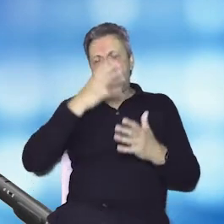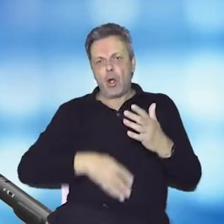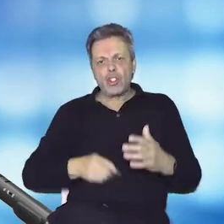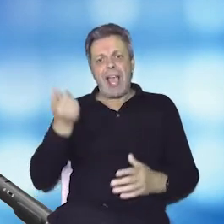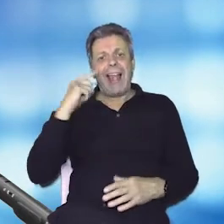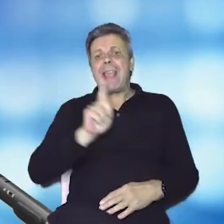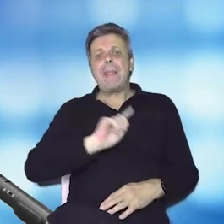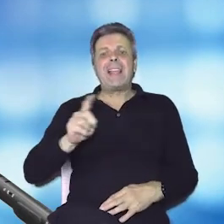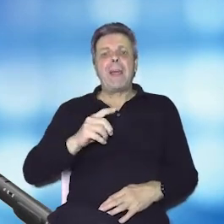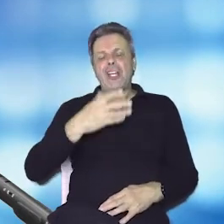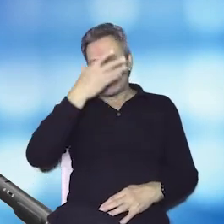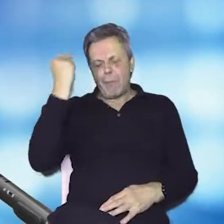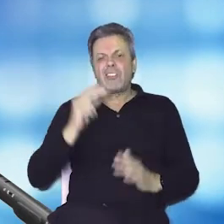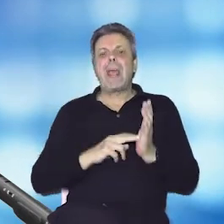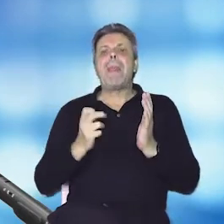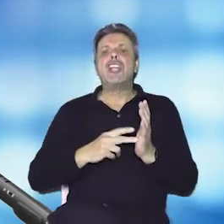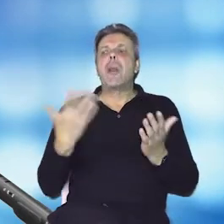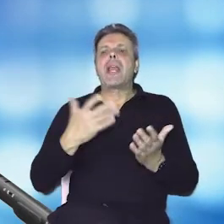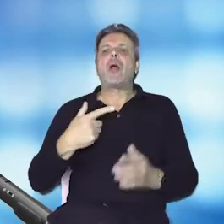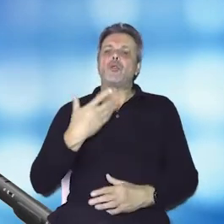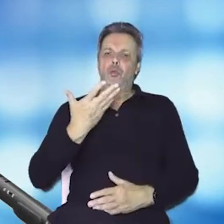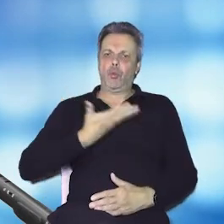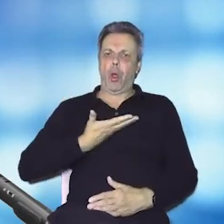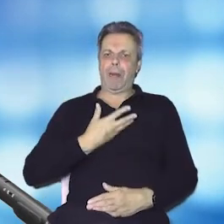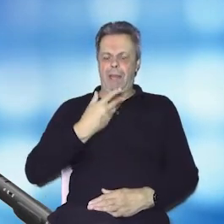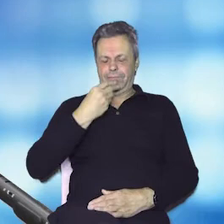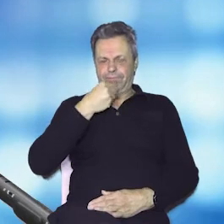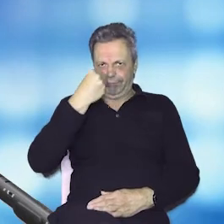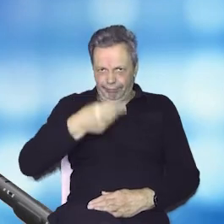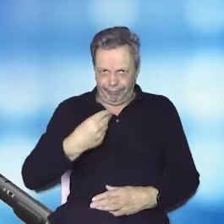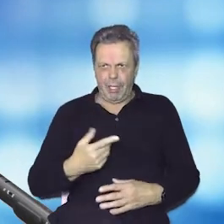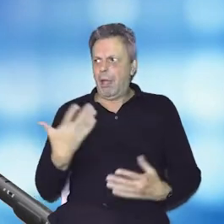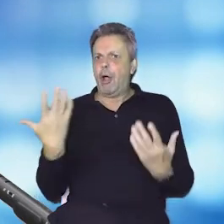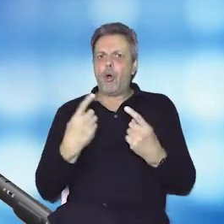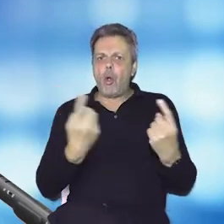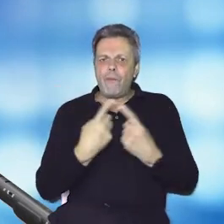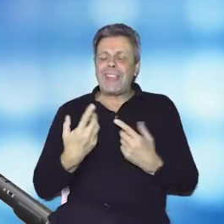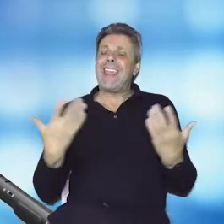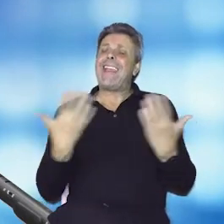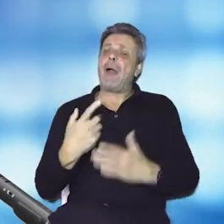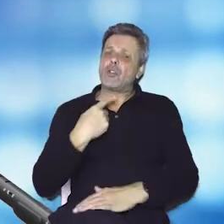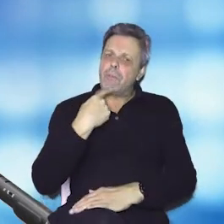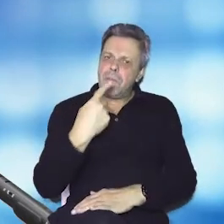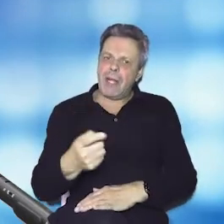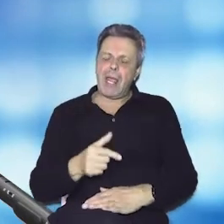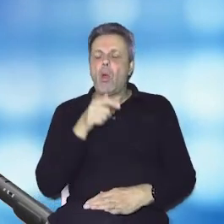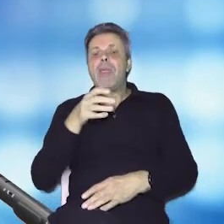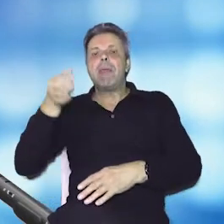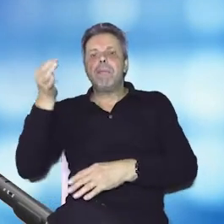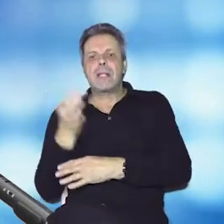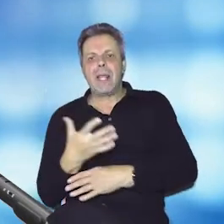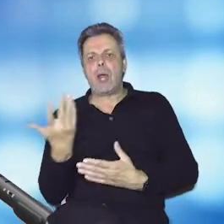oni nikad neće zaboraviti način na kojem je to rečeno, koji su to bili uvjeti, kako im se reklo i